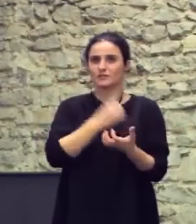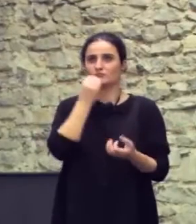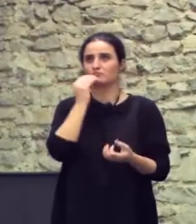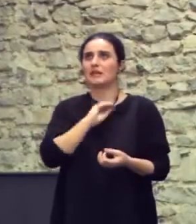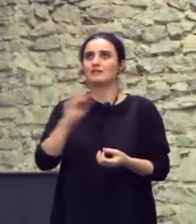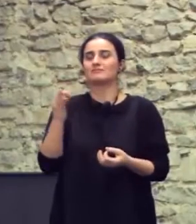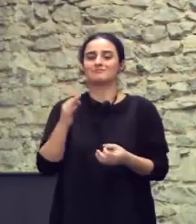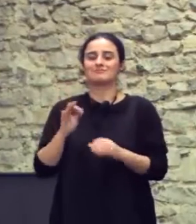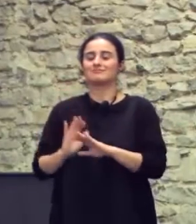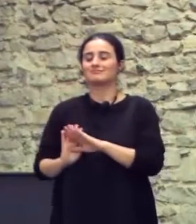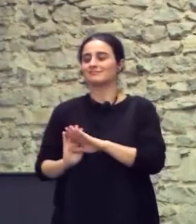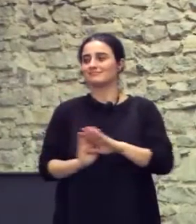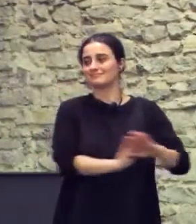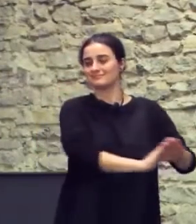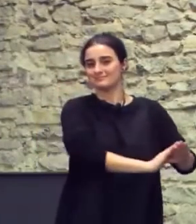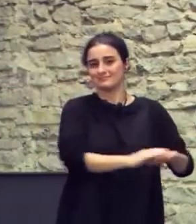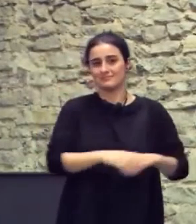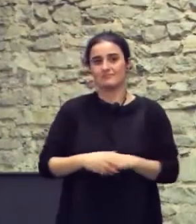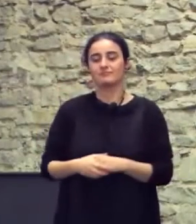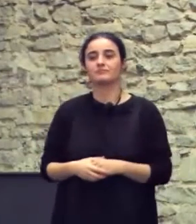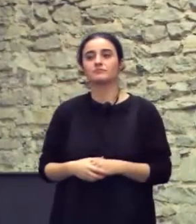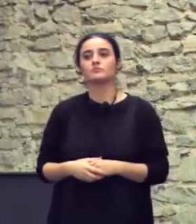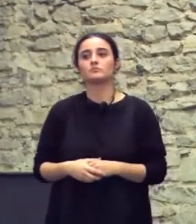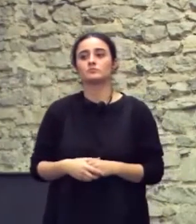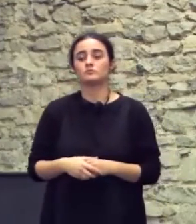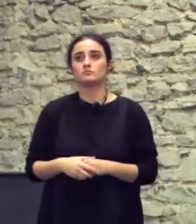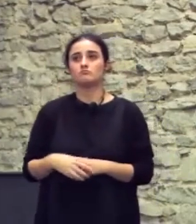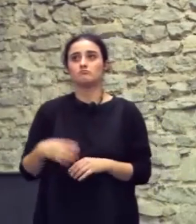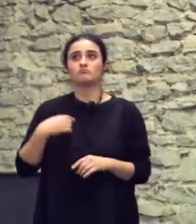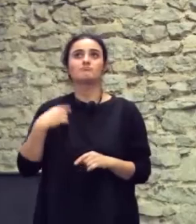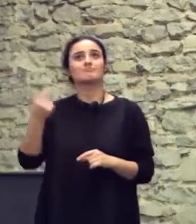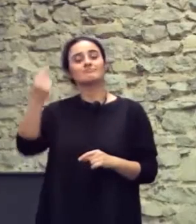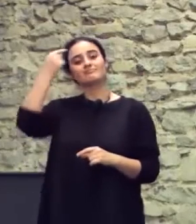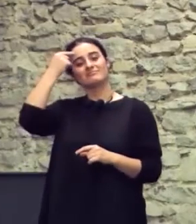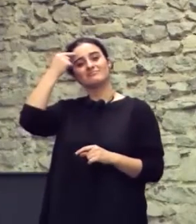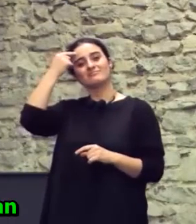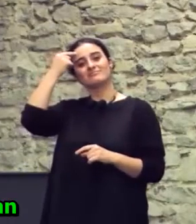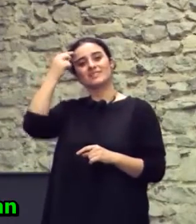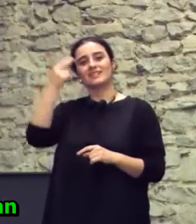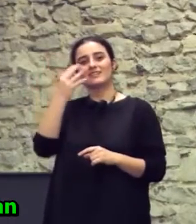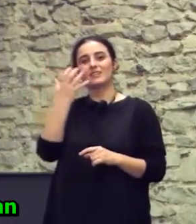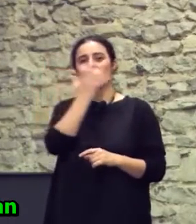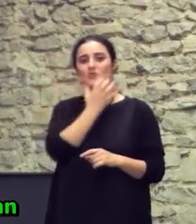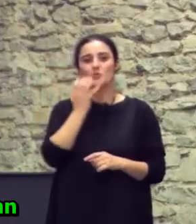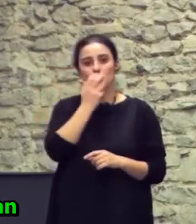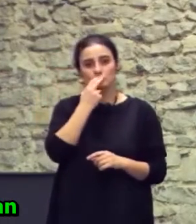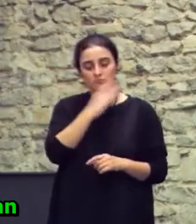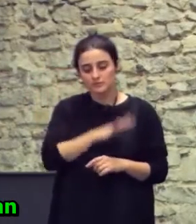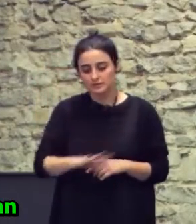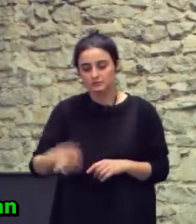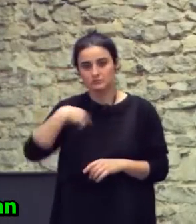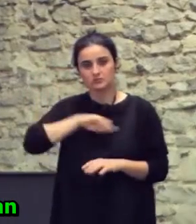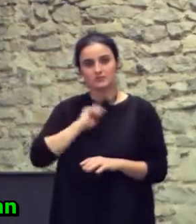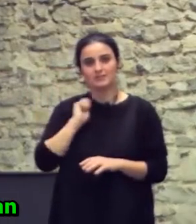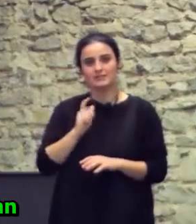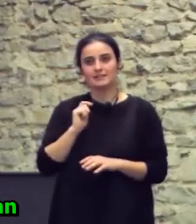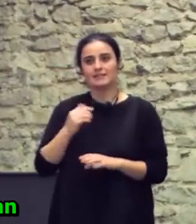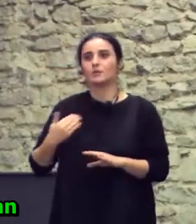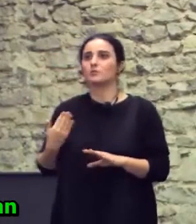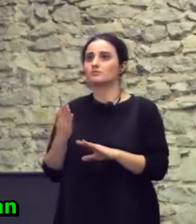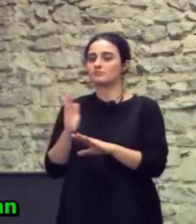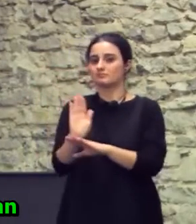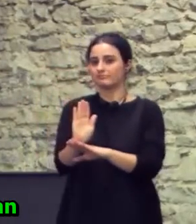albora guztea, ez? Bururatzen zait, umeentzako ipuinetan askotan egiten ditugun